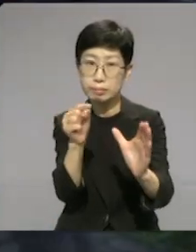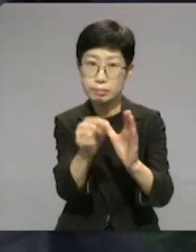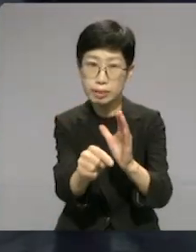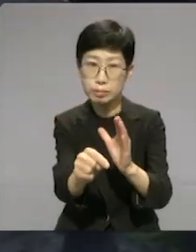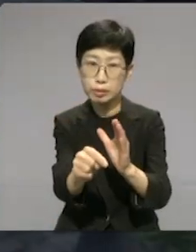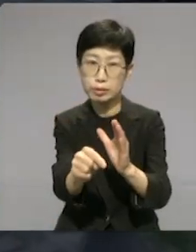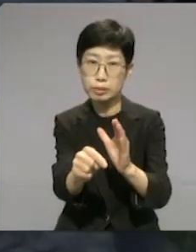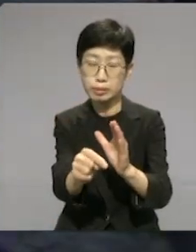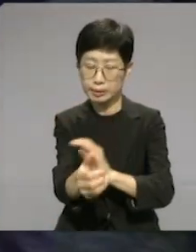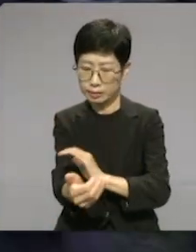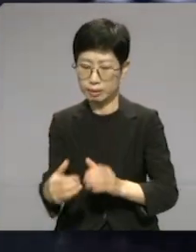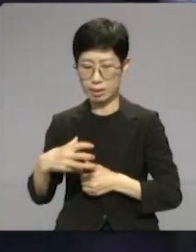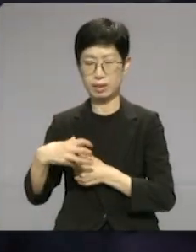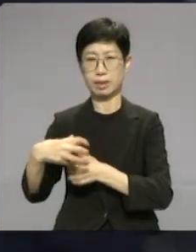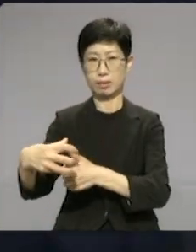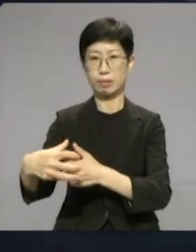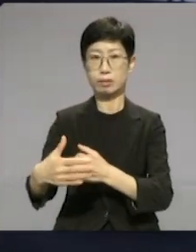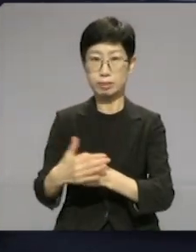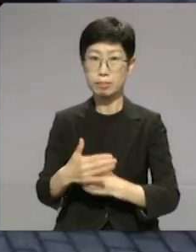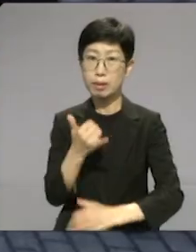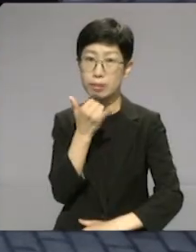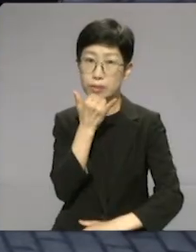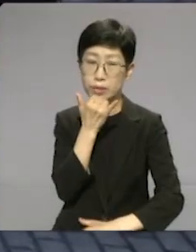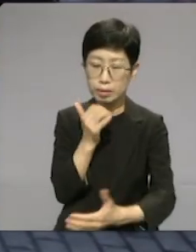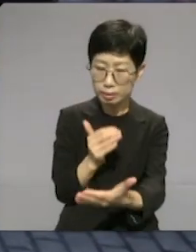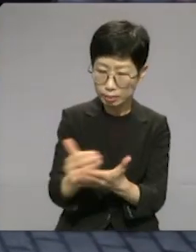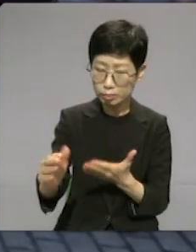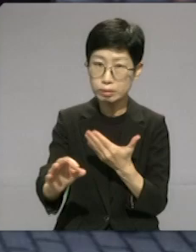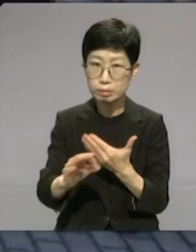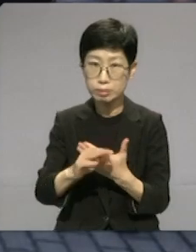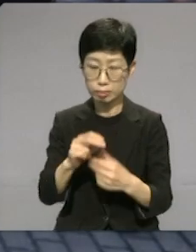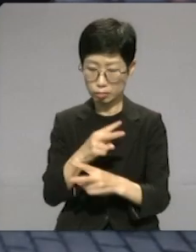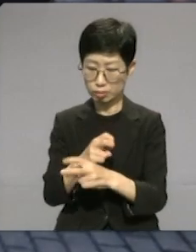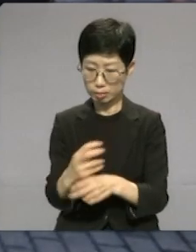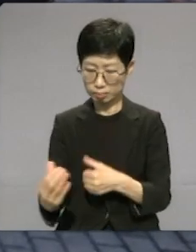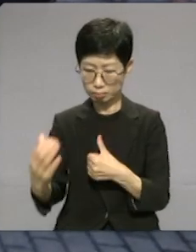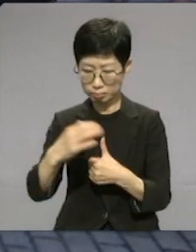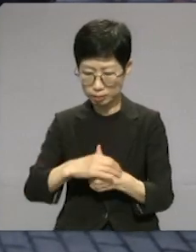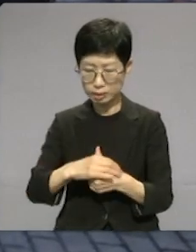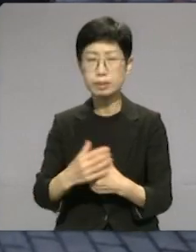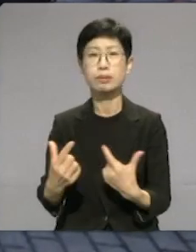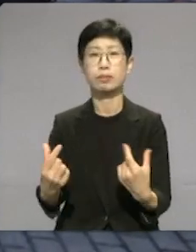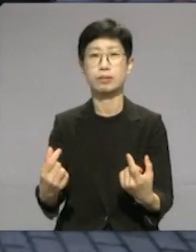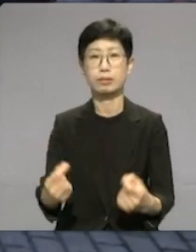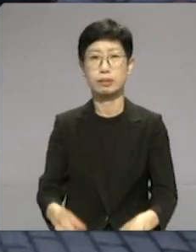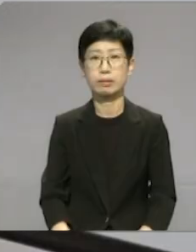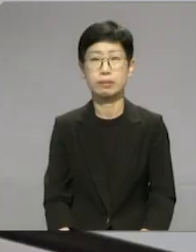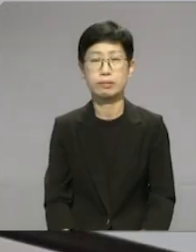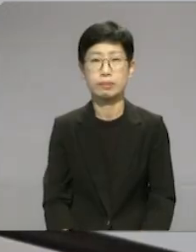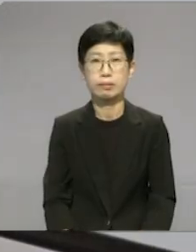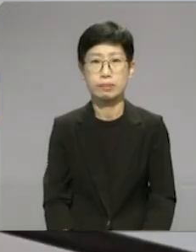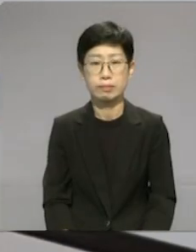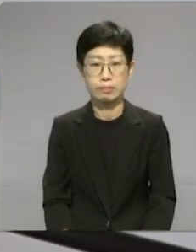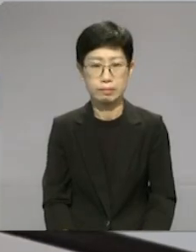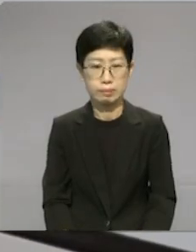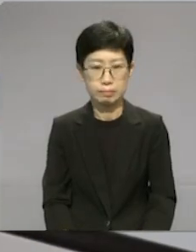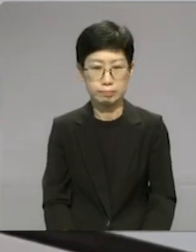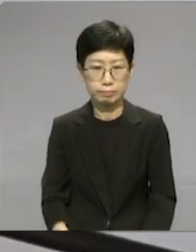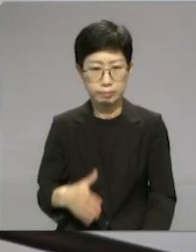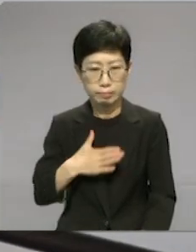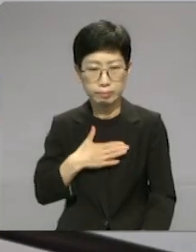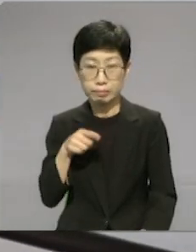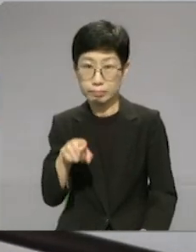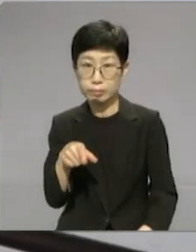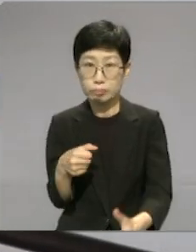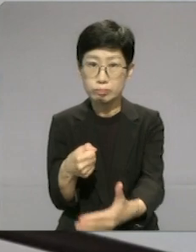이동 경로로 독일이 이민자들을 돌려보내면 오스트리아가 모두 떠안게 됩니다. Dann soll das mir recht sein